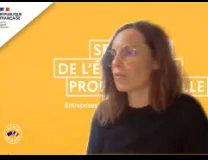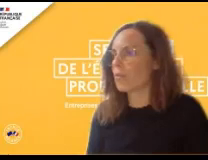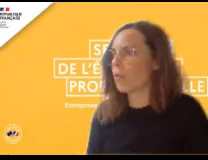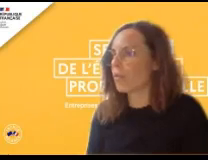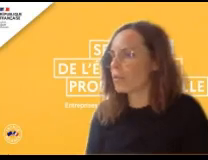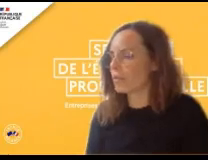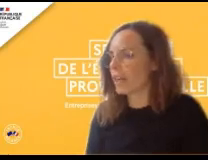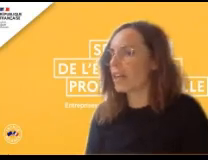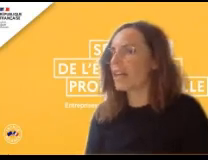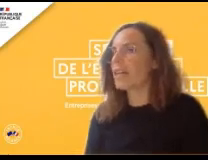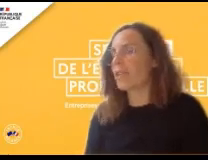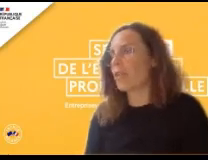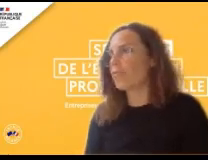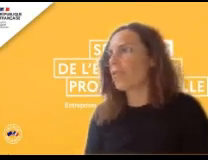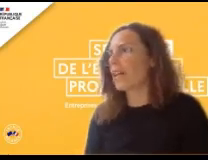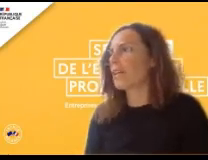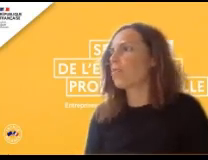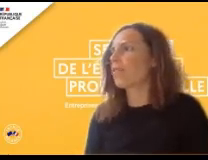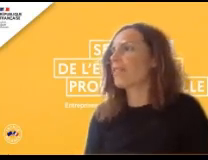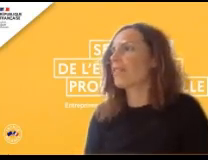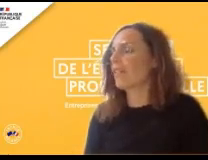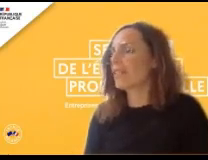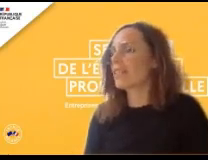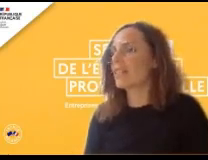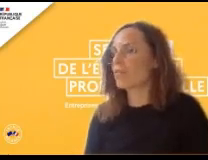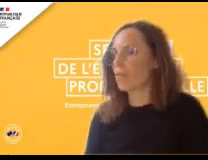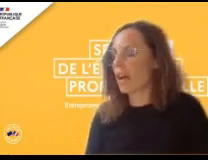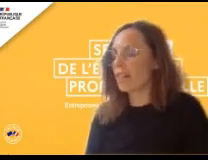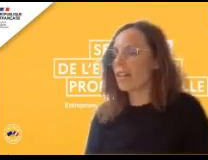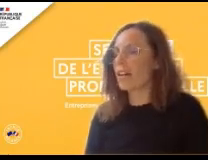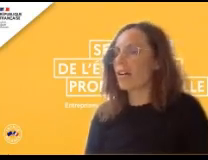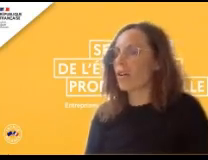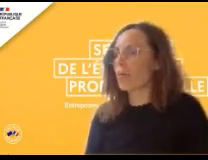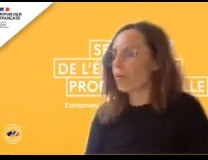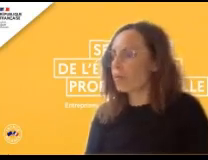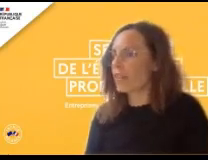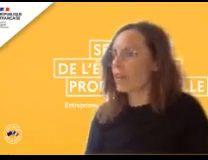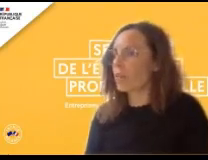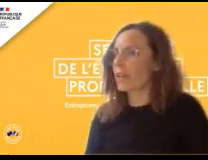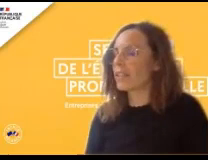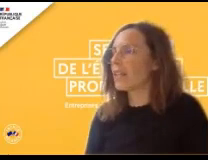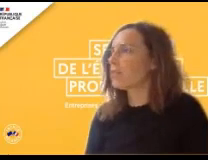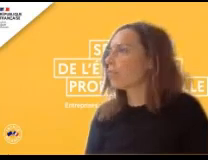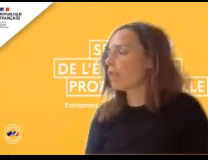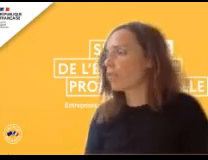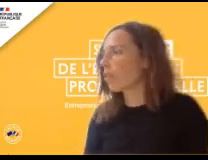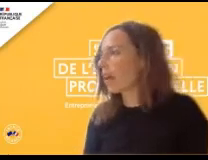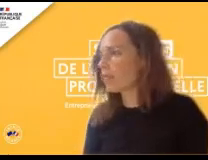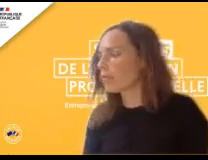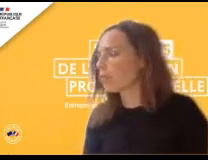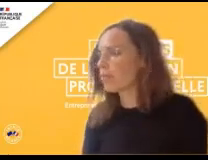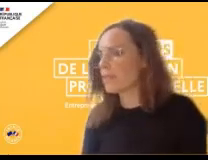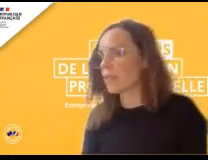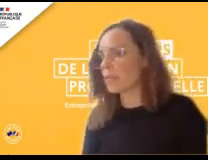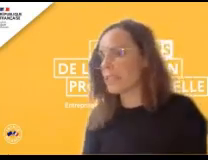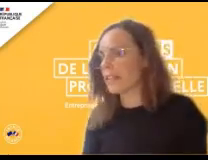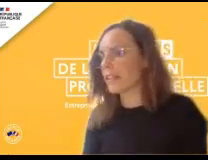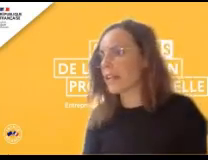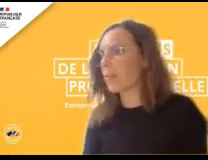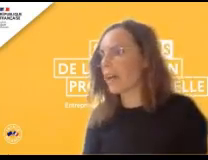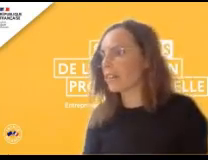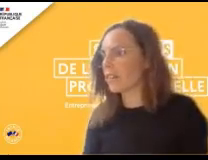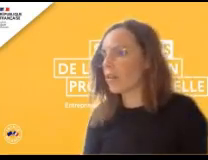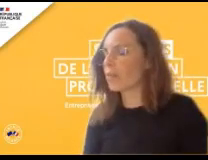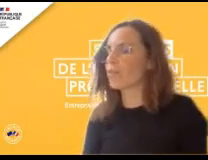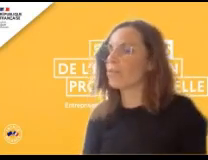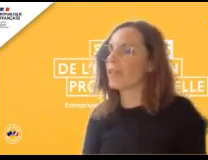en évolution professionnelle, mais en tout cas, il y a souvent des services qui sont là pour vous accompagner. Donc, dans la fonction publique